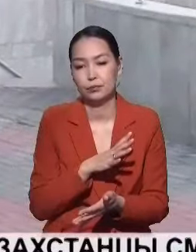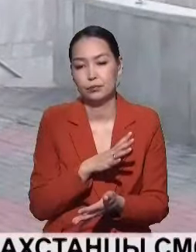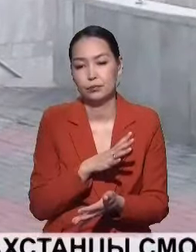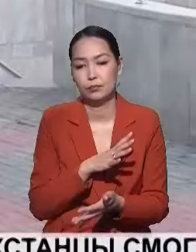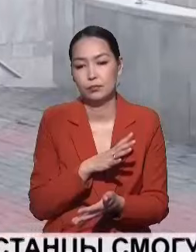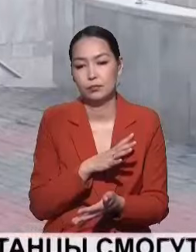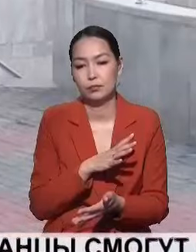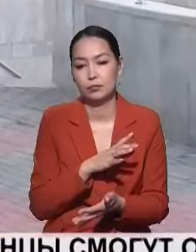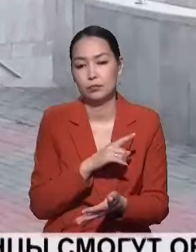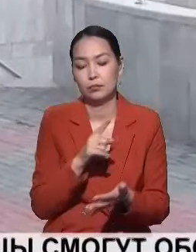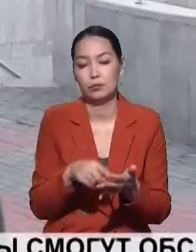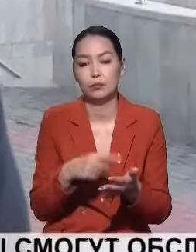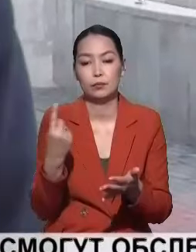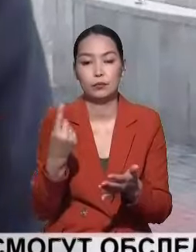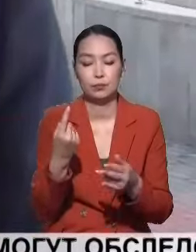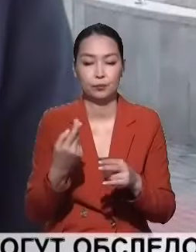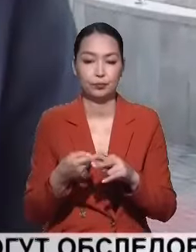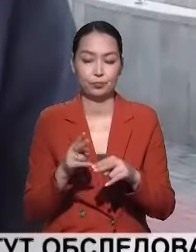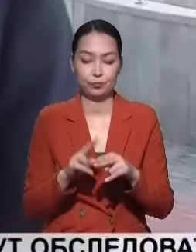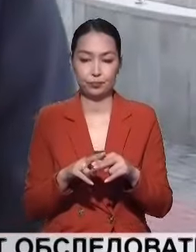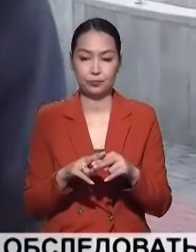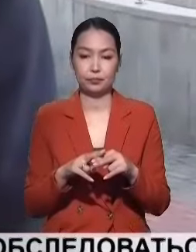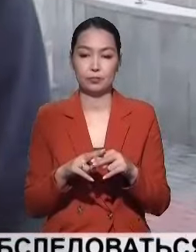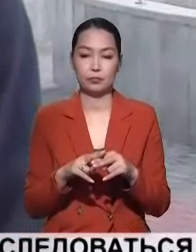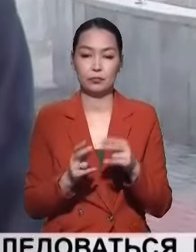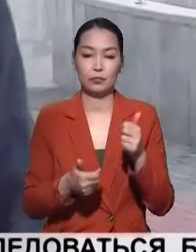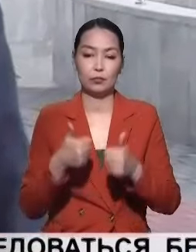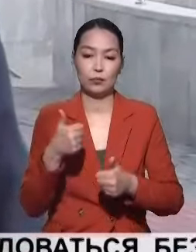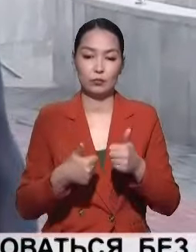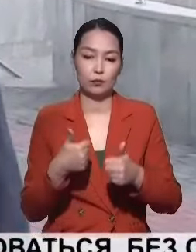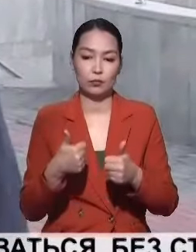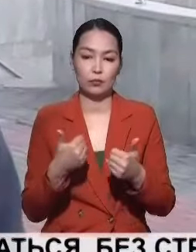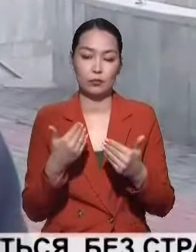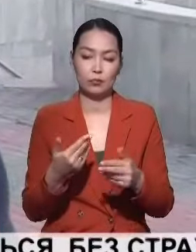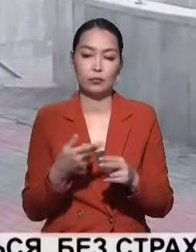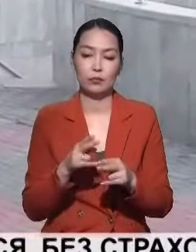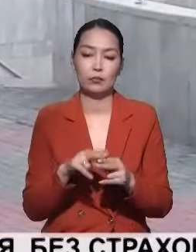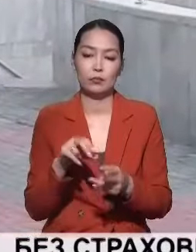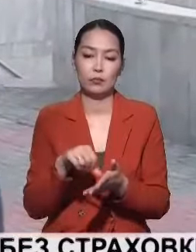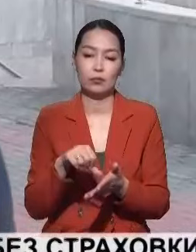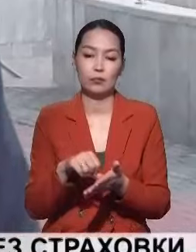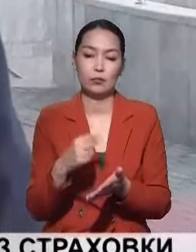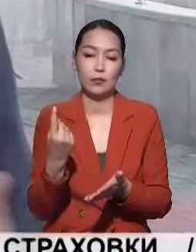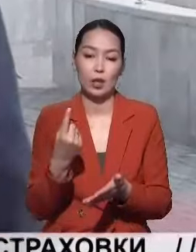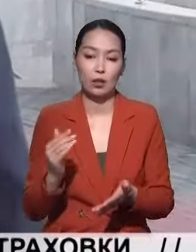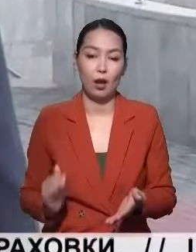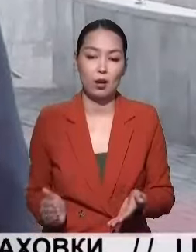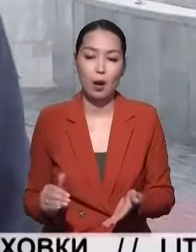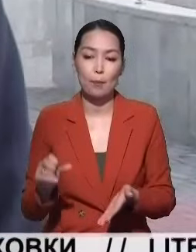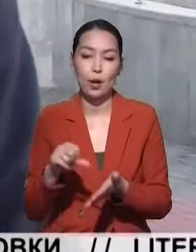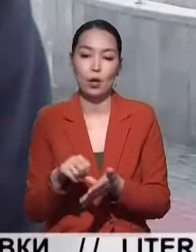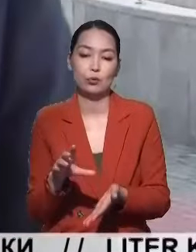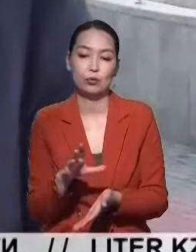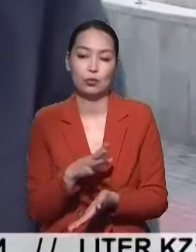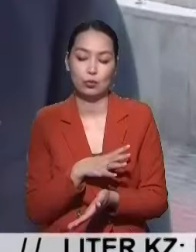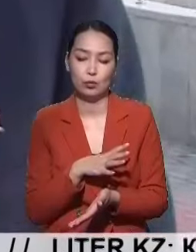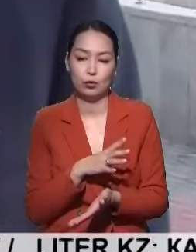вопросы одного источника. Если раньше в конкурсе или в тендере участвовала только одна компания, то есть считалось, что